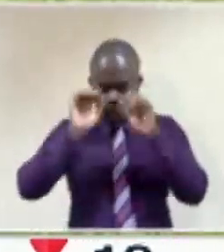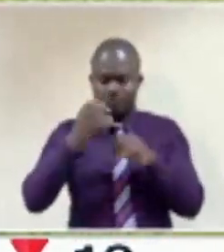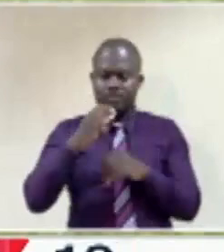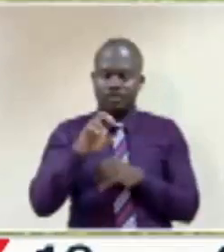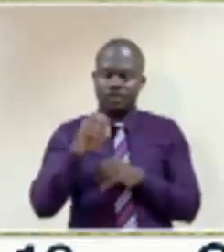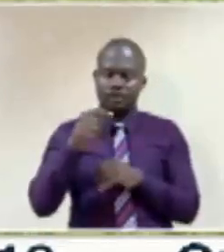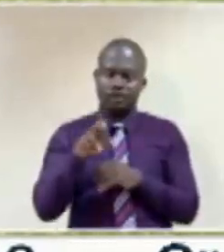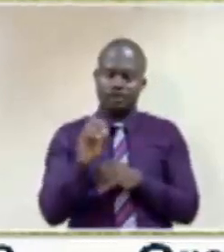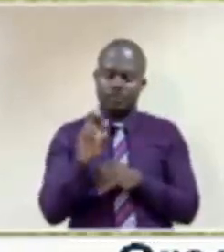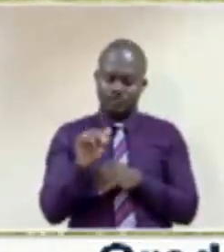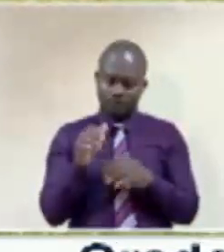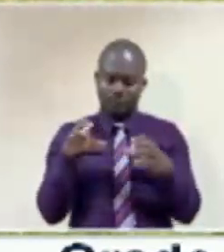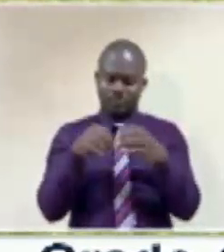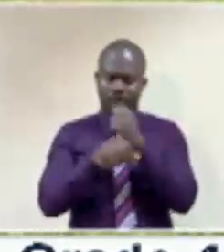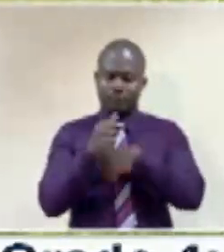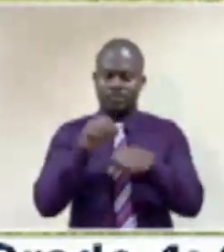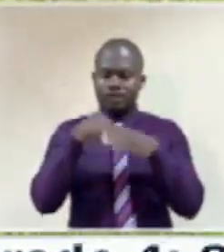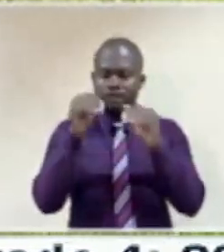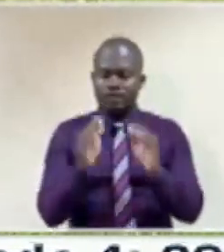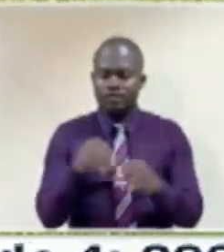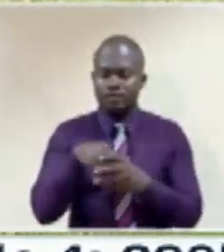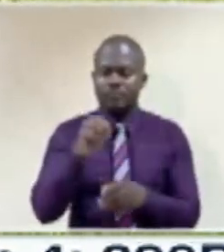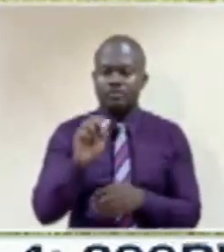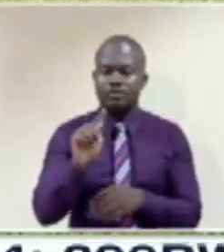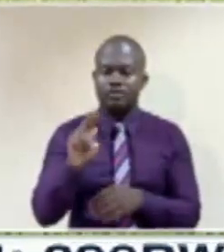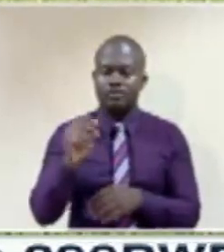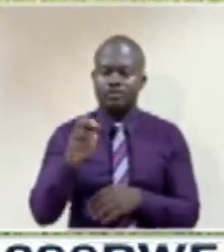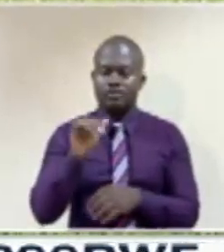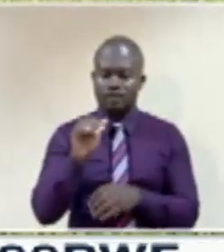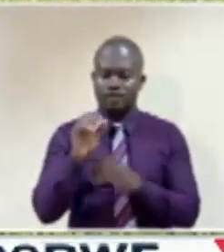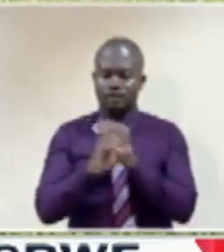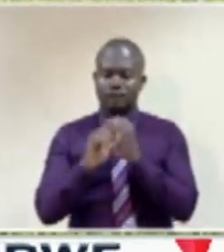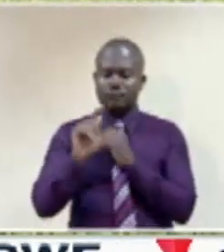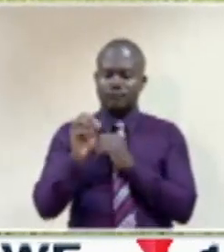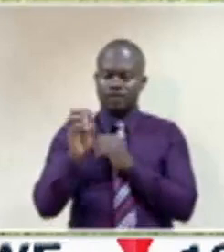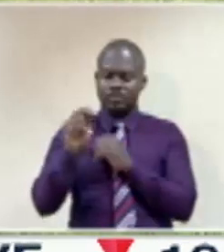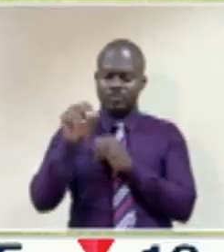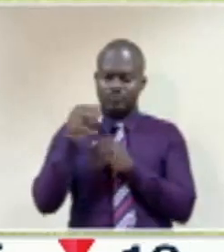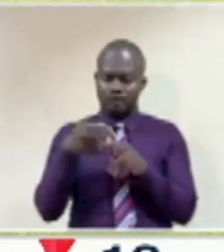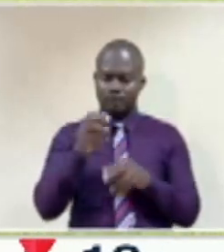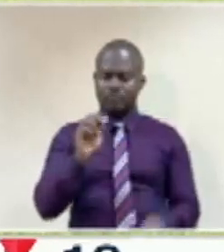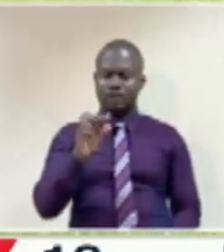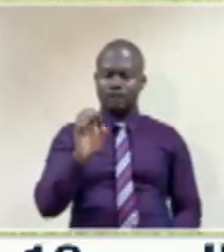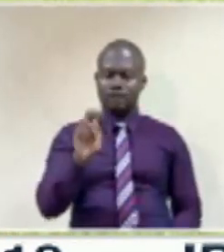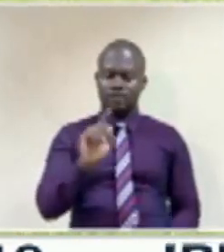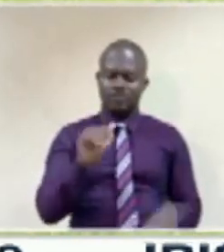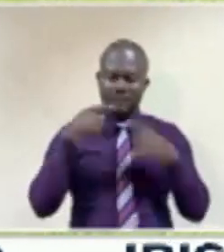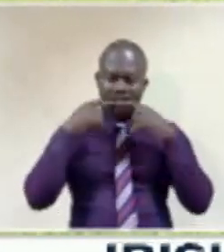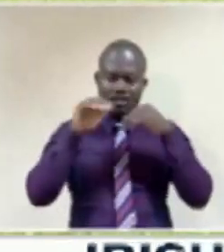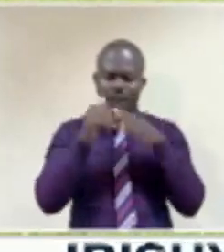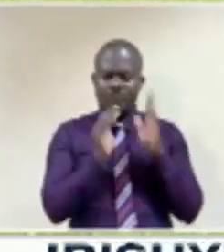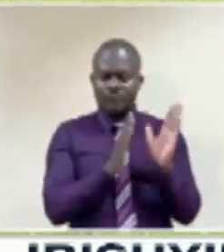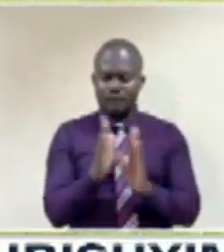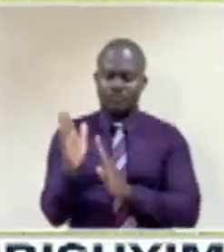Koporori abahuzabikorwa ihinga umuceri mu gishanga cya Mukunguri mu karere ka Kamonyi, Mugenzi Nyansi avuga ko